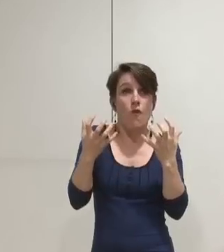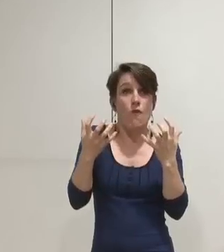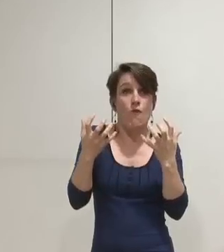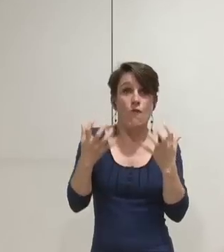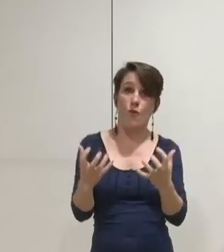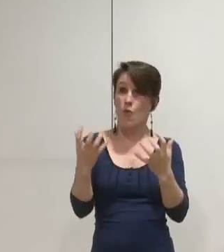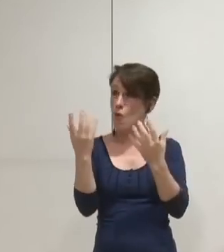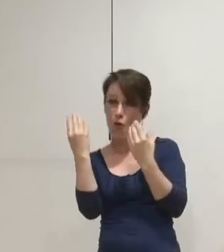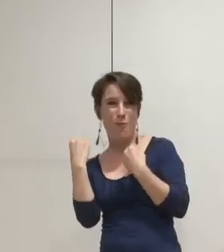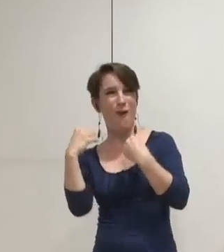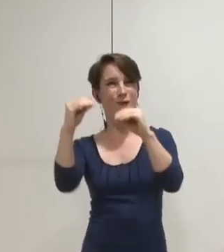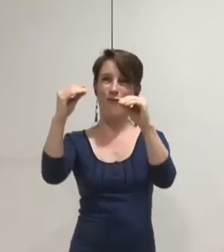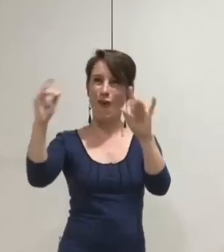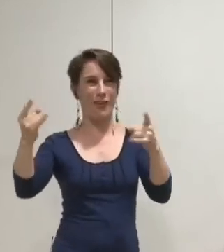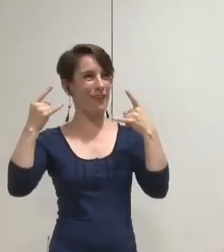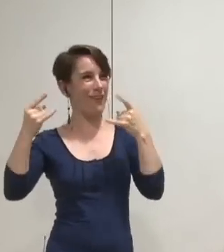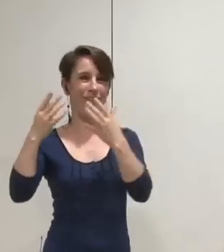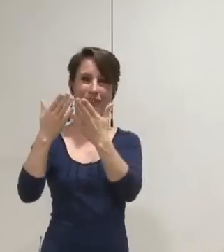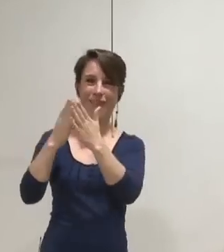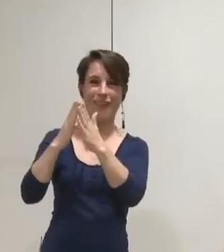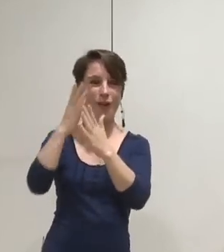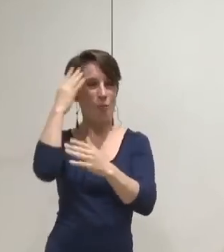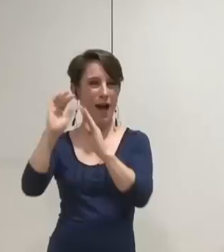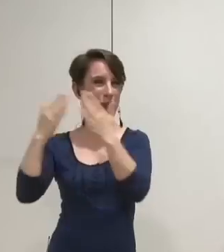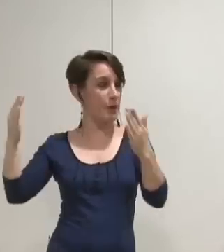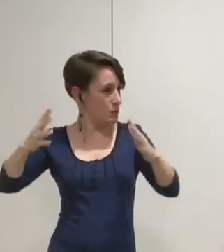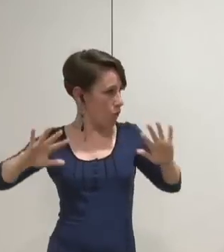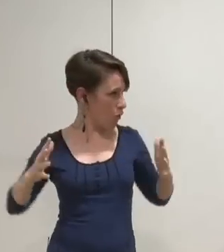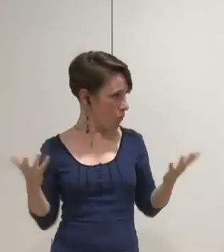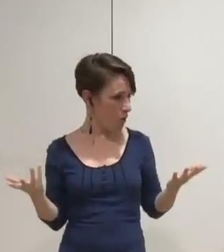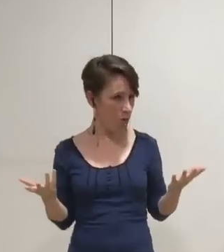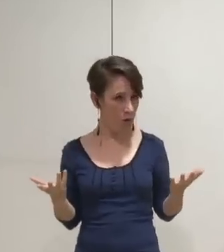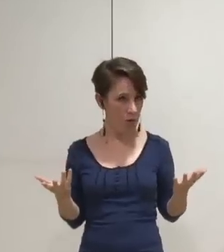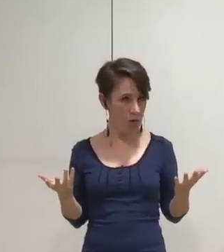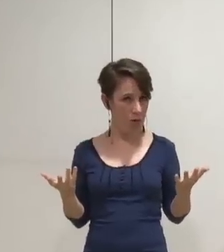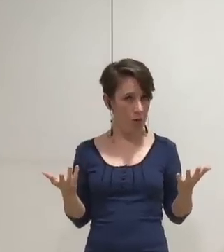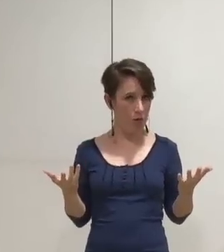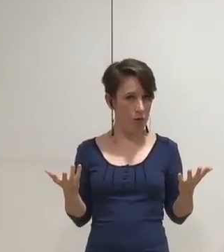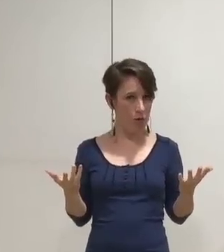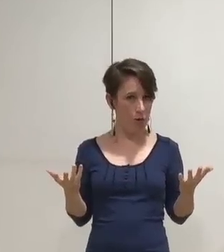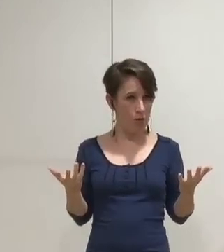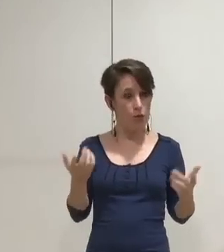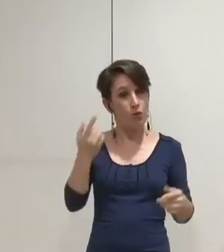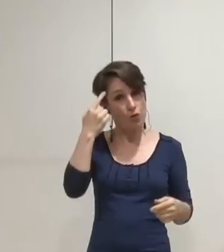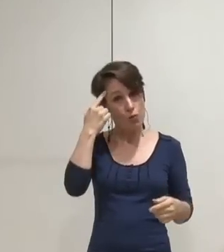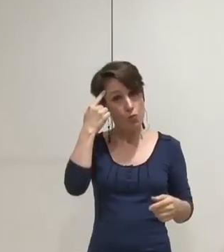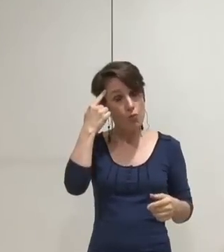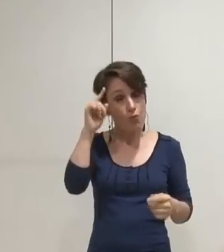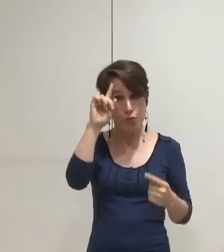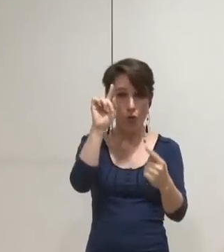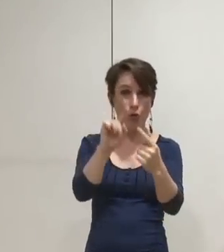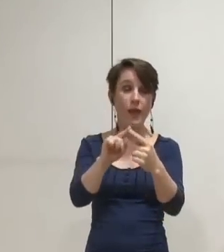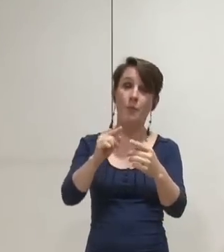vendre à l'extérieur et comment on fait en sorte que au moins en tout cas pour la partie